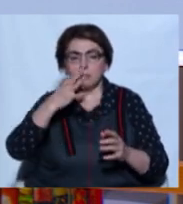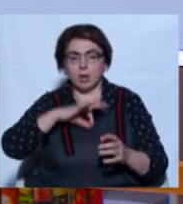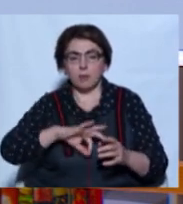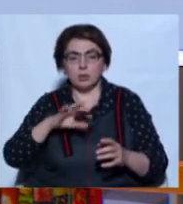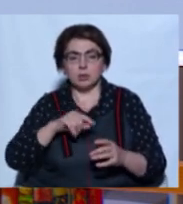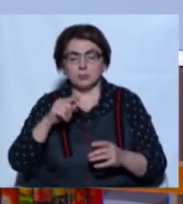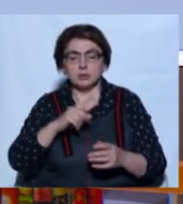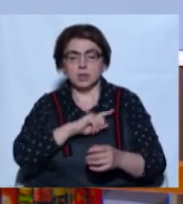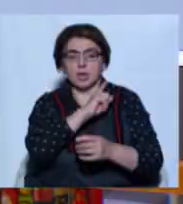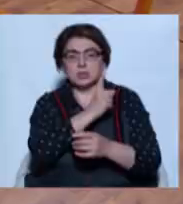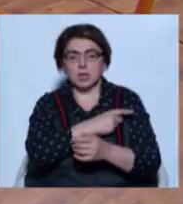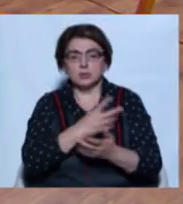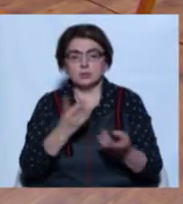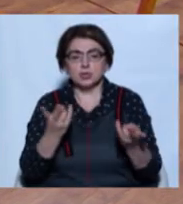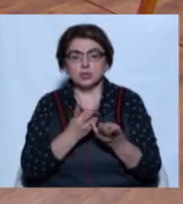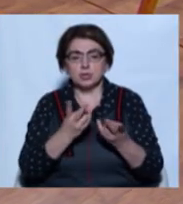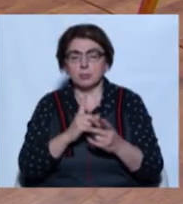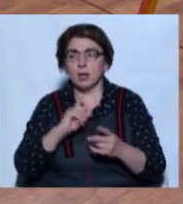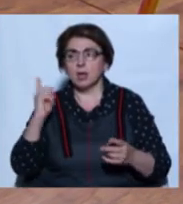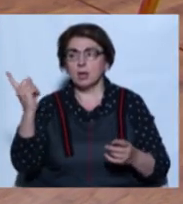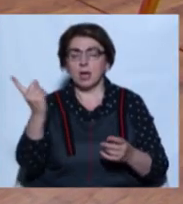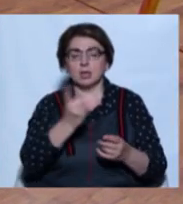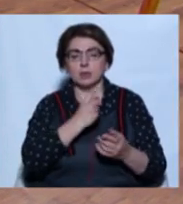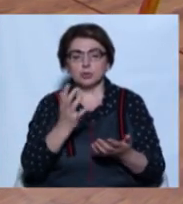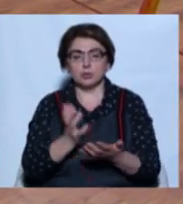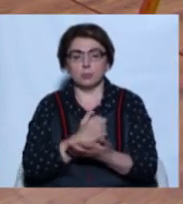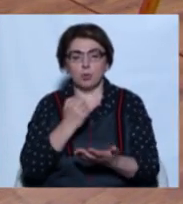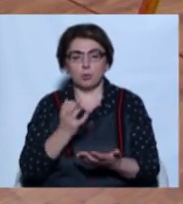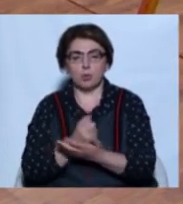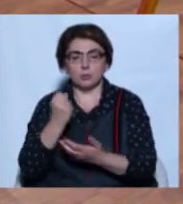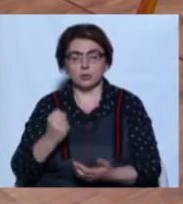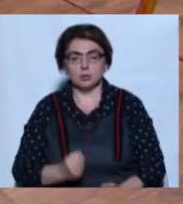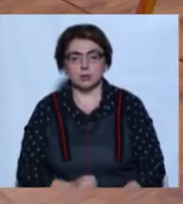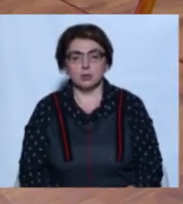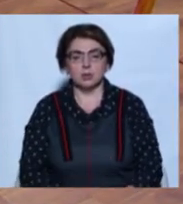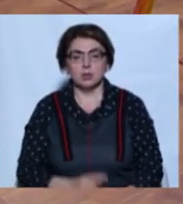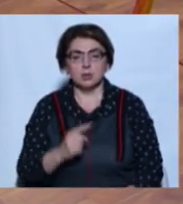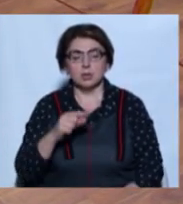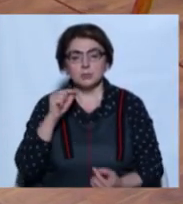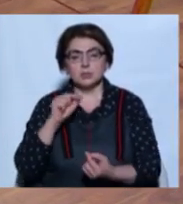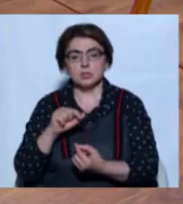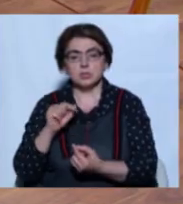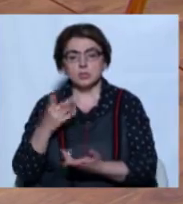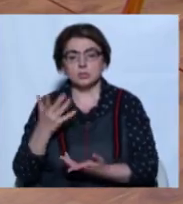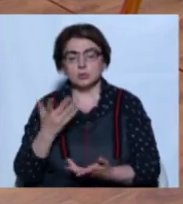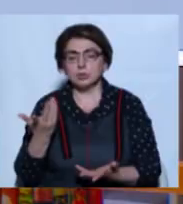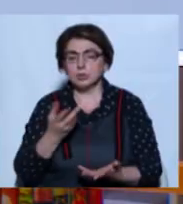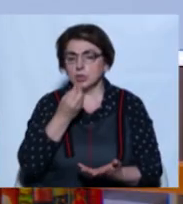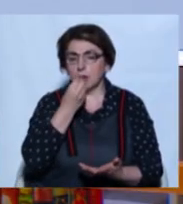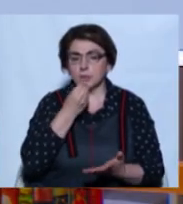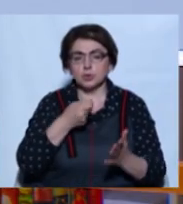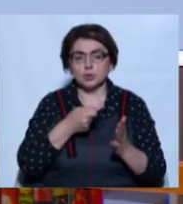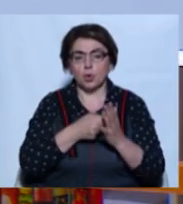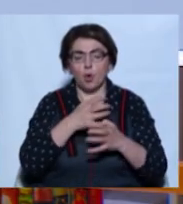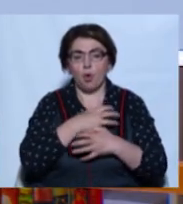მათ ენერგიისთვის სჭირდებათ, ყველაფერს გარემოში პოულობენ. ეხლა იმის მიხედვით, თუ რით იკვებებიან